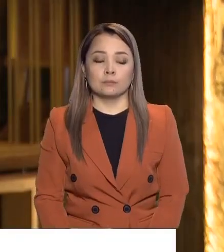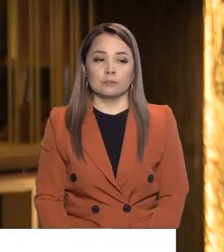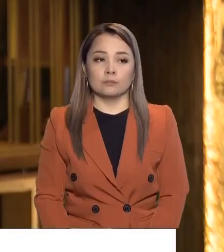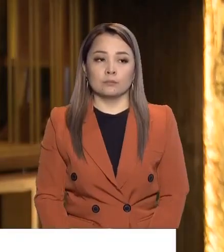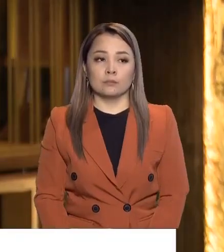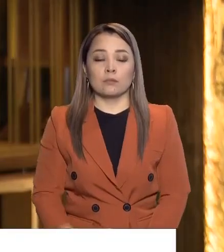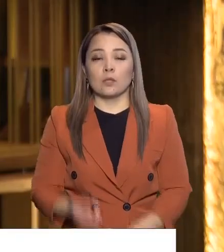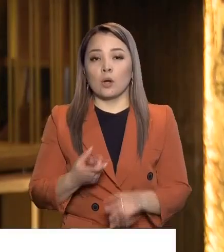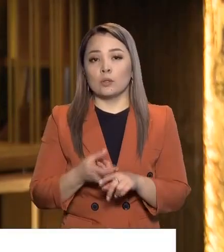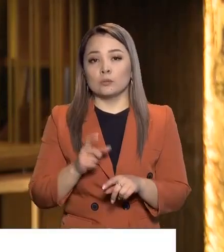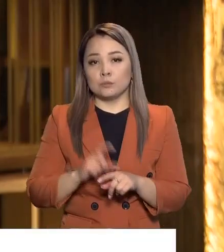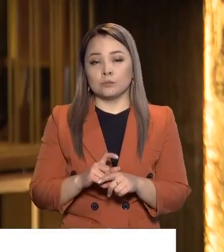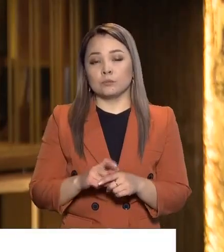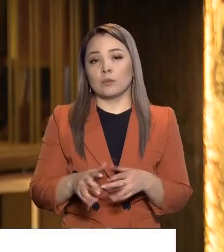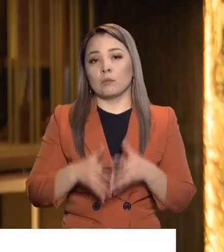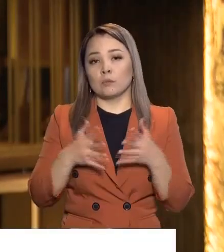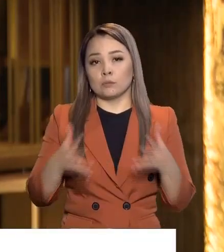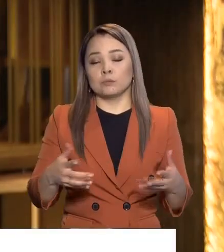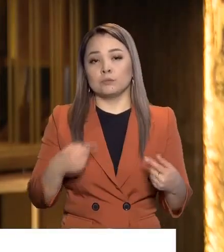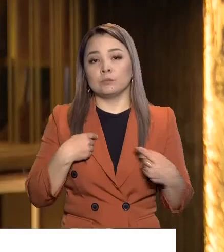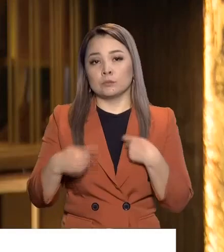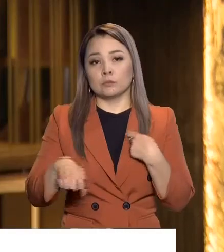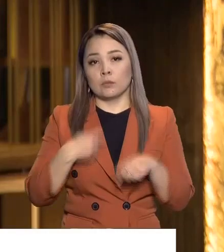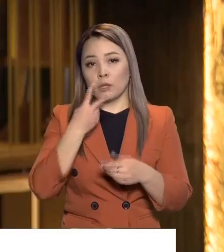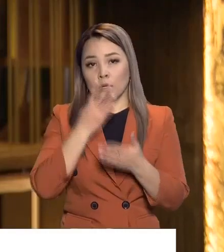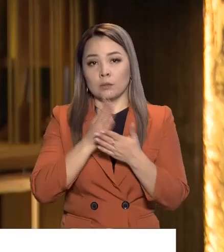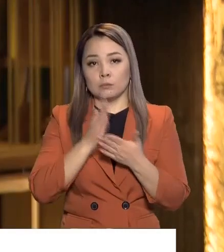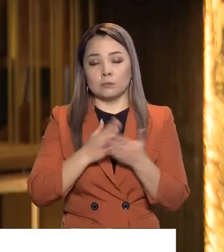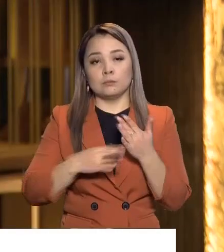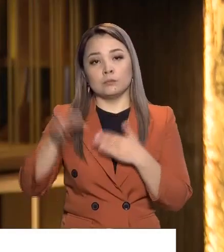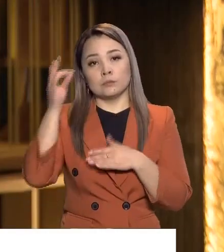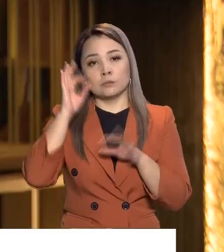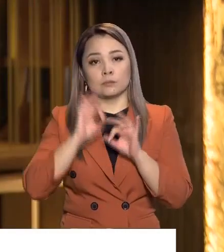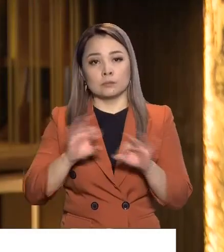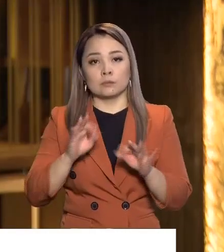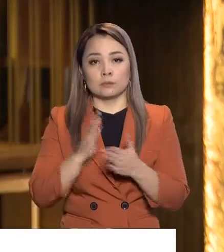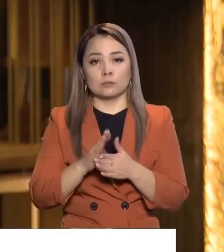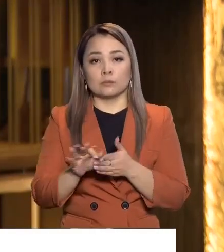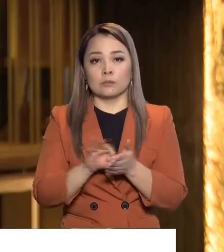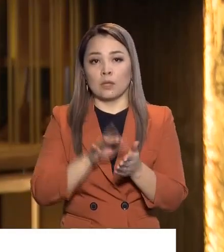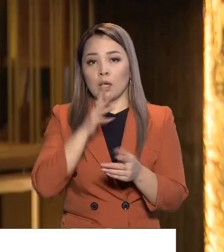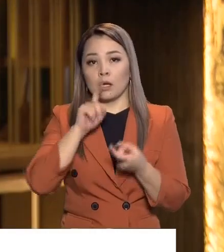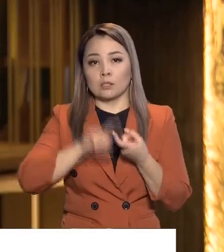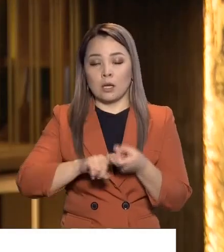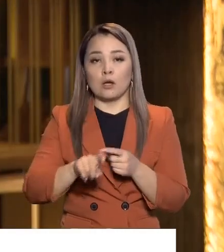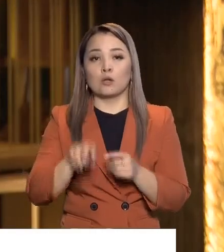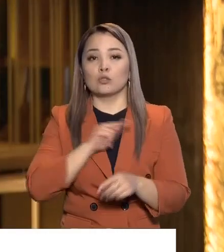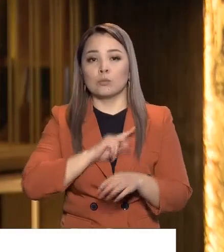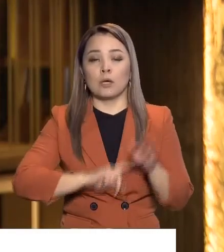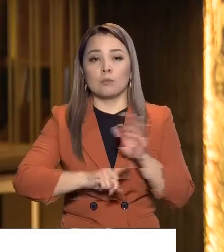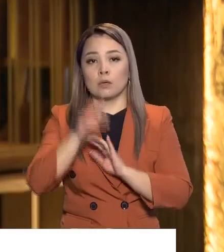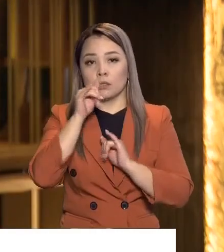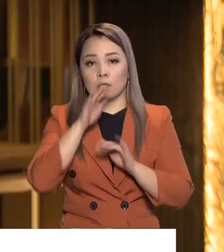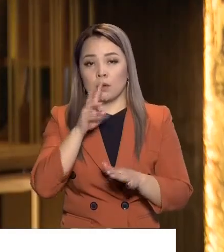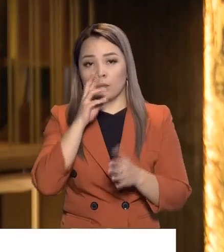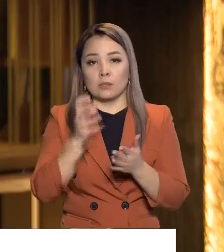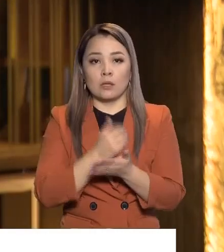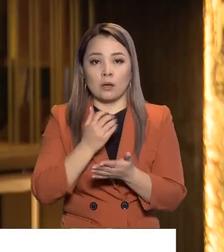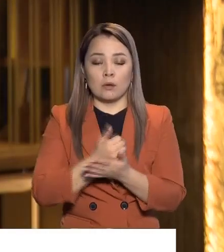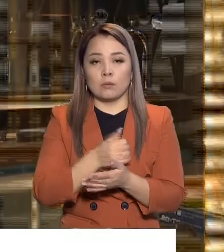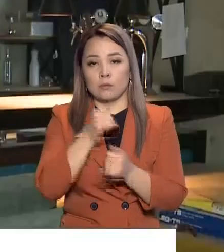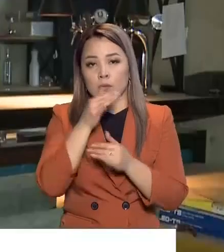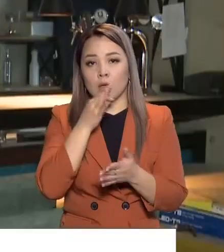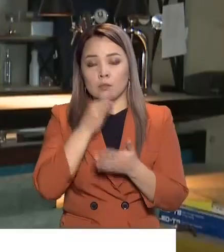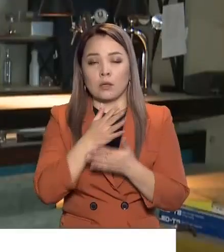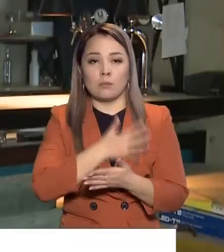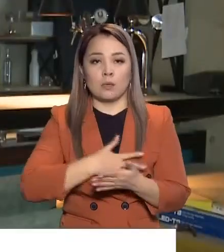пострадали. Үлкен көлемдегі шығынға баттық. Сол кездерде еске алудың өзі ауыр. Тез арада жұмысты бастай алмай, қызметкерлеріміз табыссыз қала ма деп